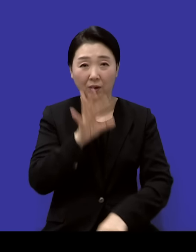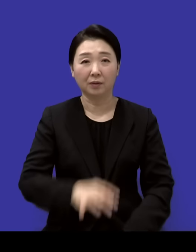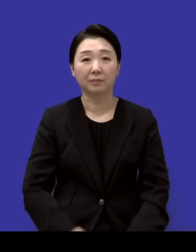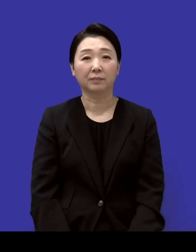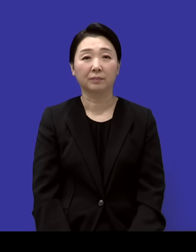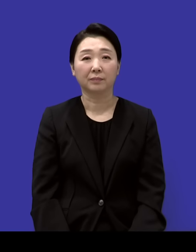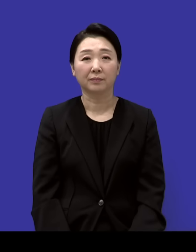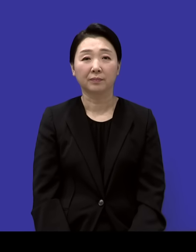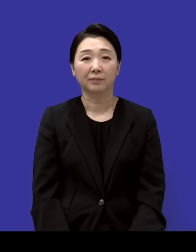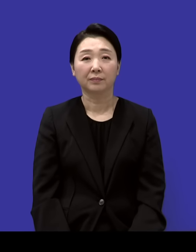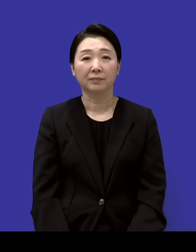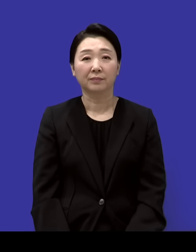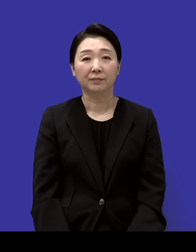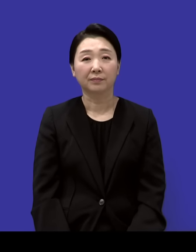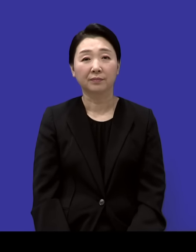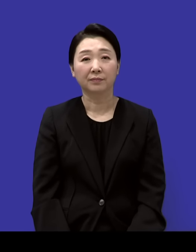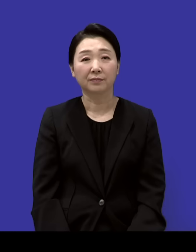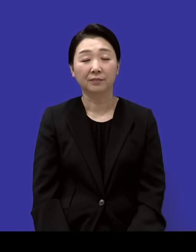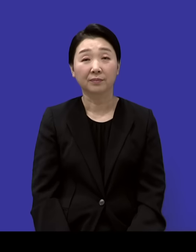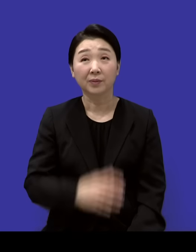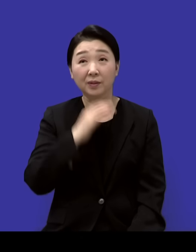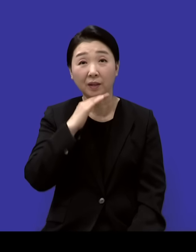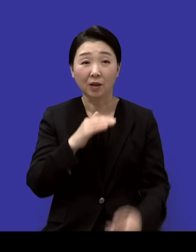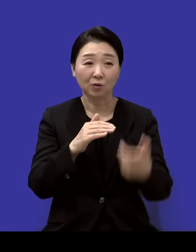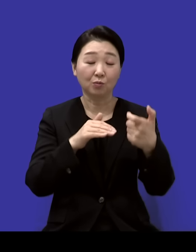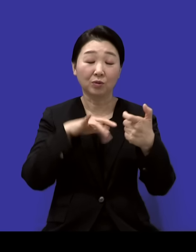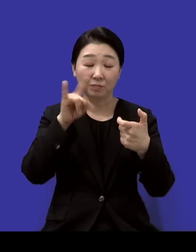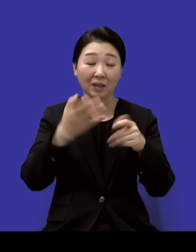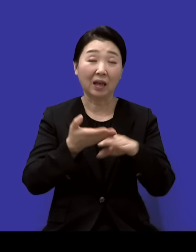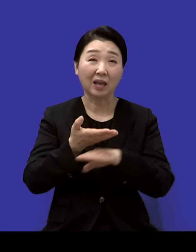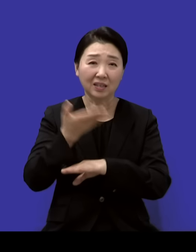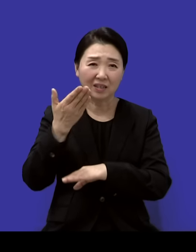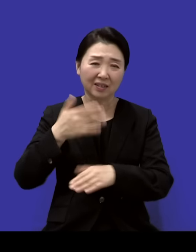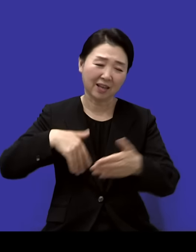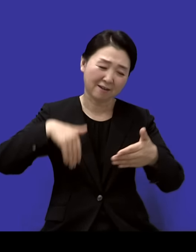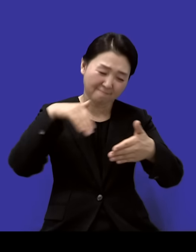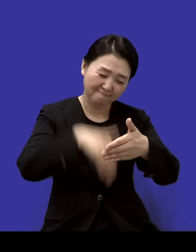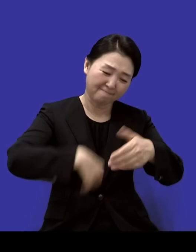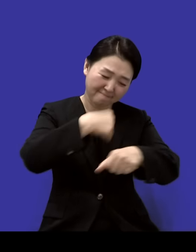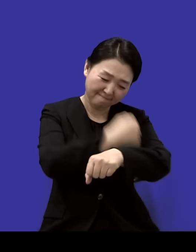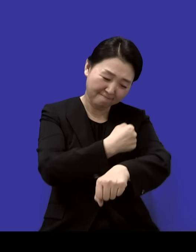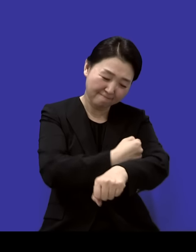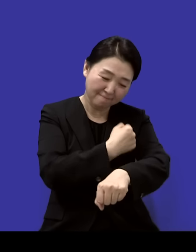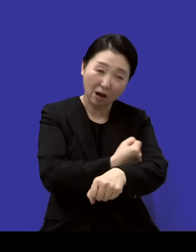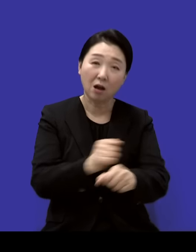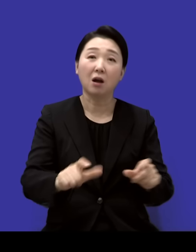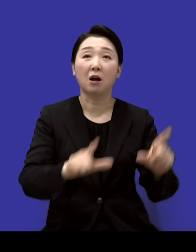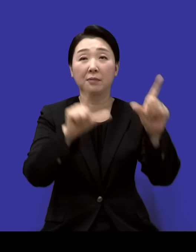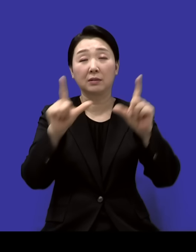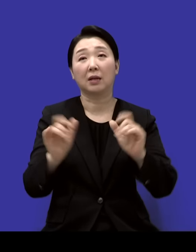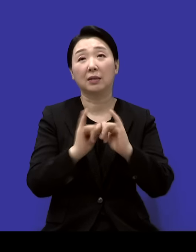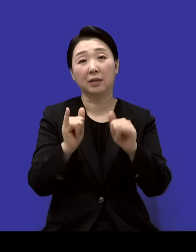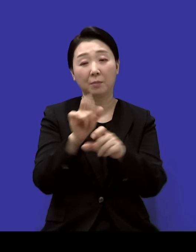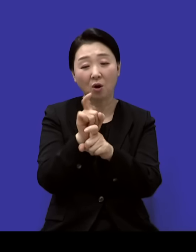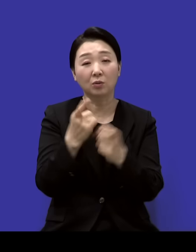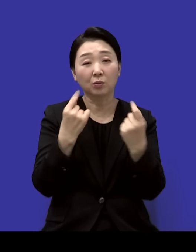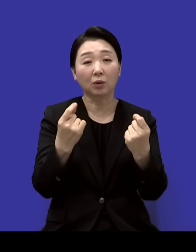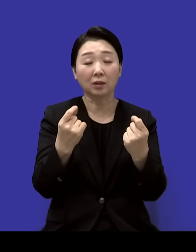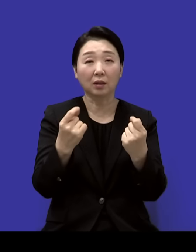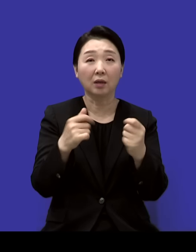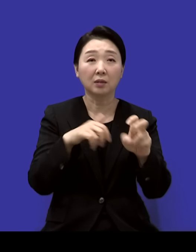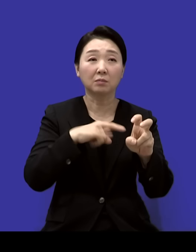이거는 이제 60대 이상 막노동을 평생 하면서 산 60대 이상의 허리다. 어쩌다 예. 20대 초반의 여자가 이런